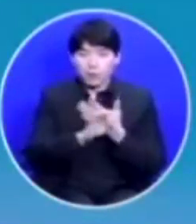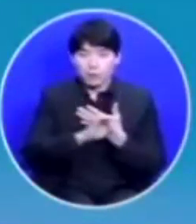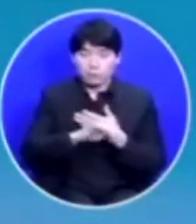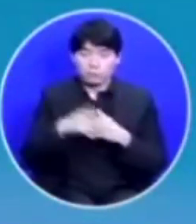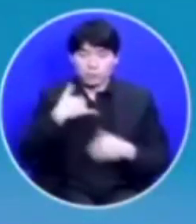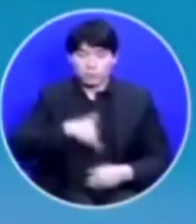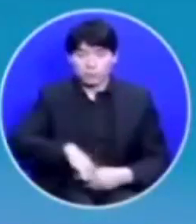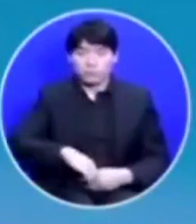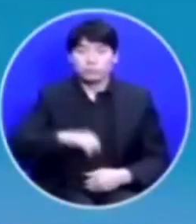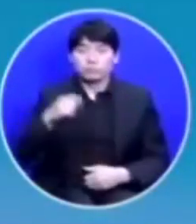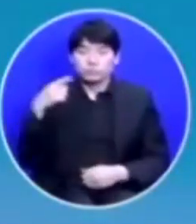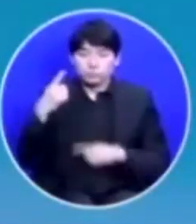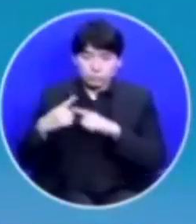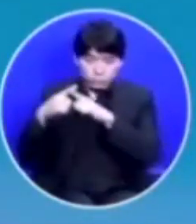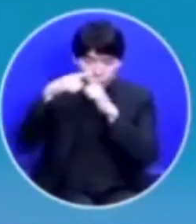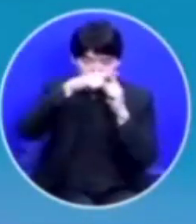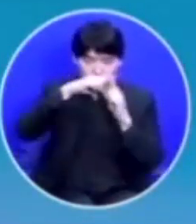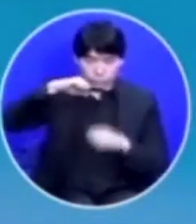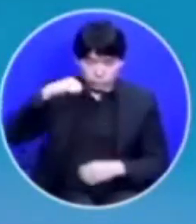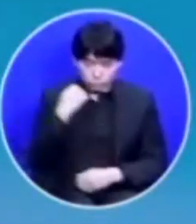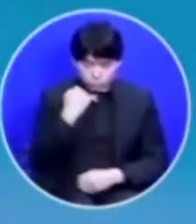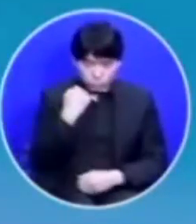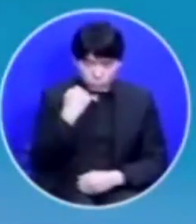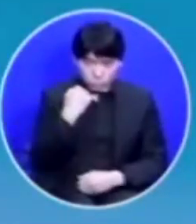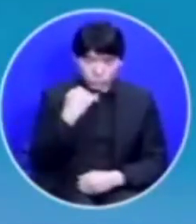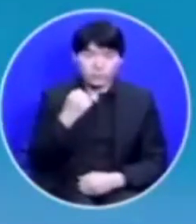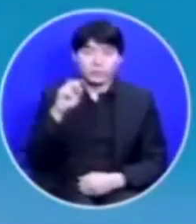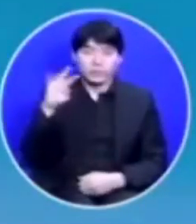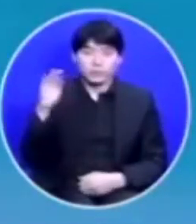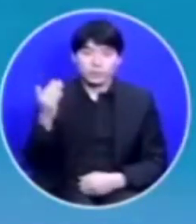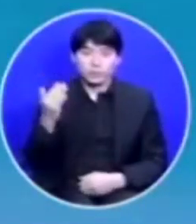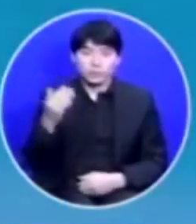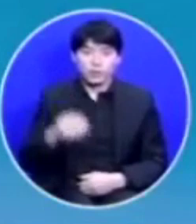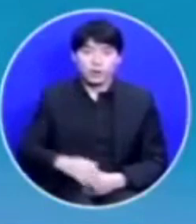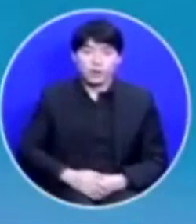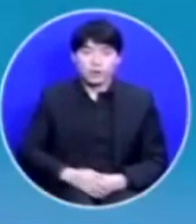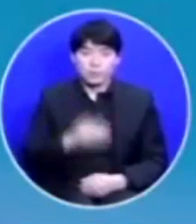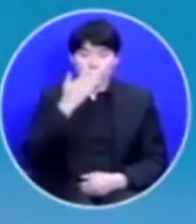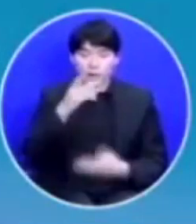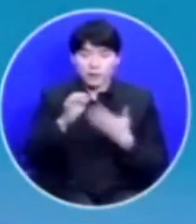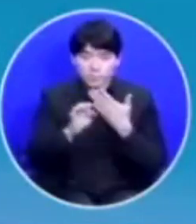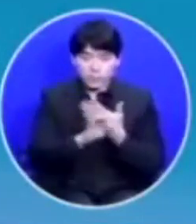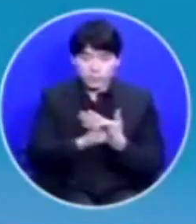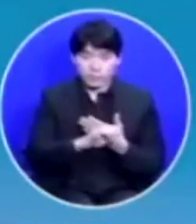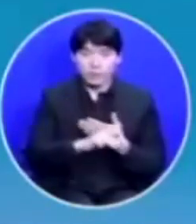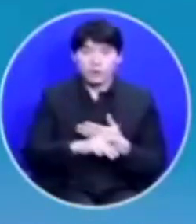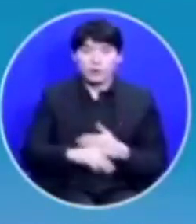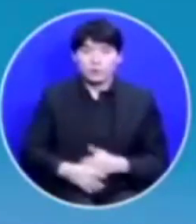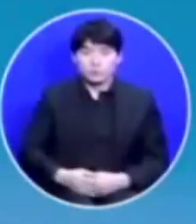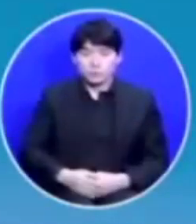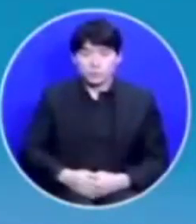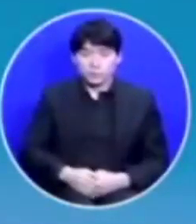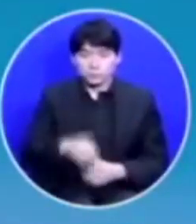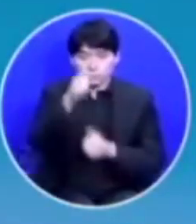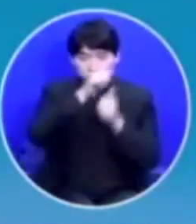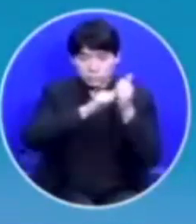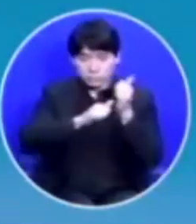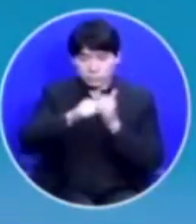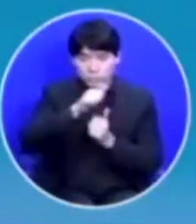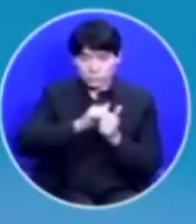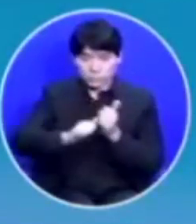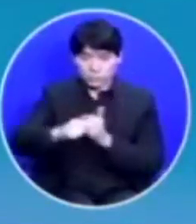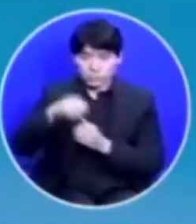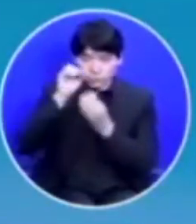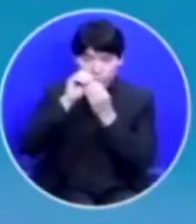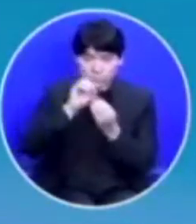안되고 무조건 순종해야 된다고 할 수 있으면 엄격하게 자녀를 기르는 것이 그 뼈대 있는 좋은 집안이라고